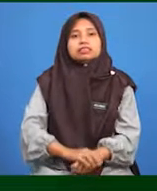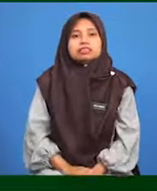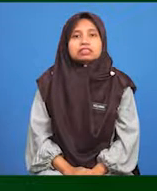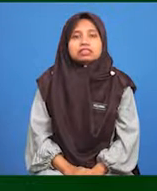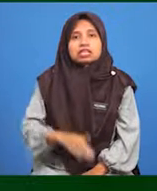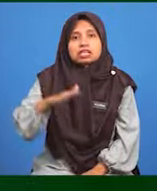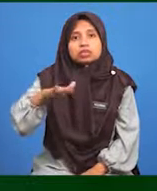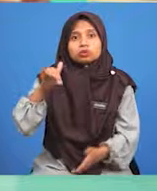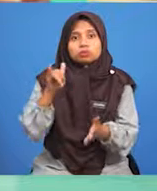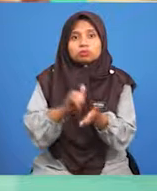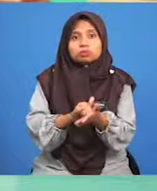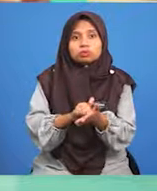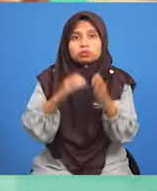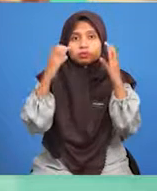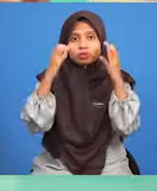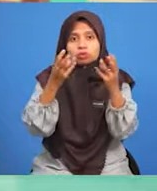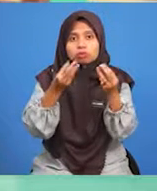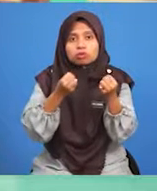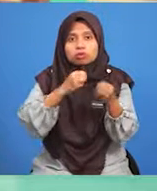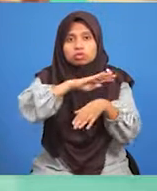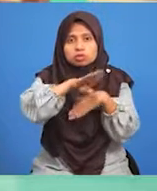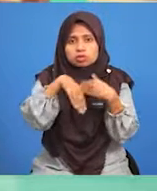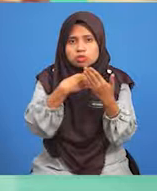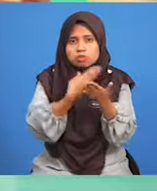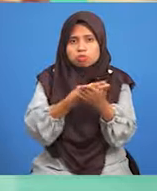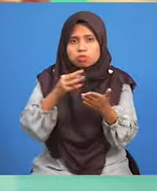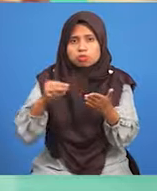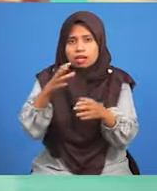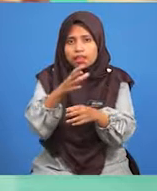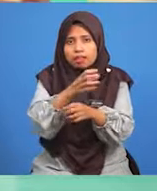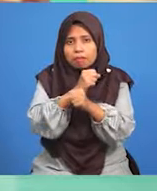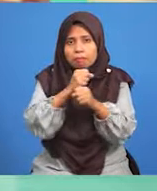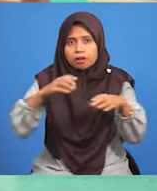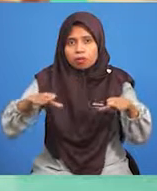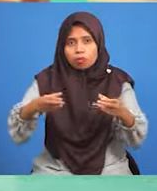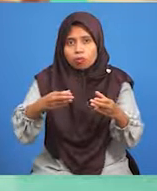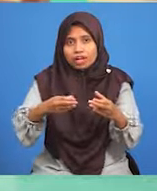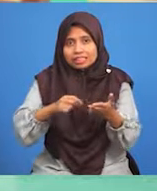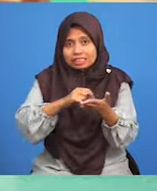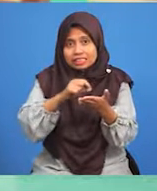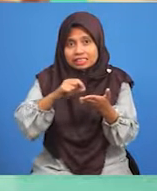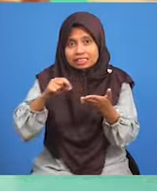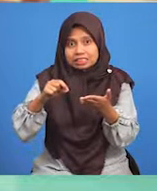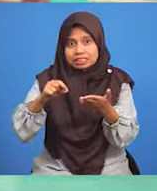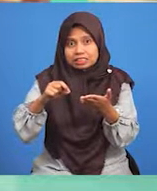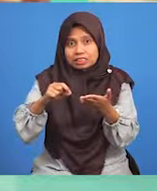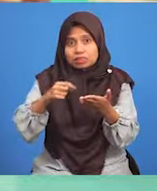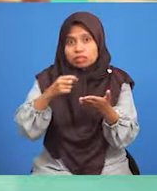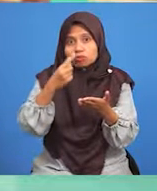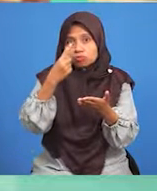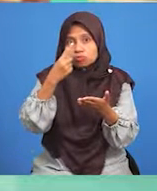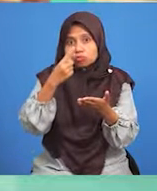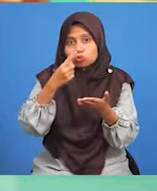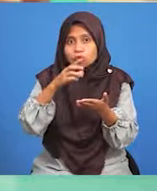sebelum itu Cikgu harap murid-murid dapat membuat catatan untuk rujukan